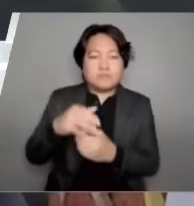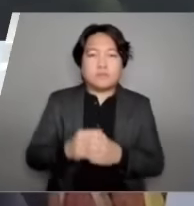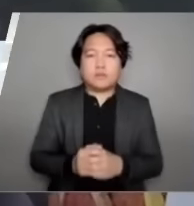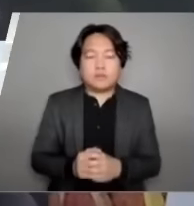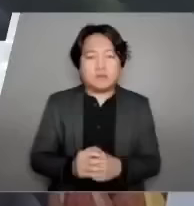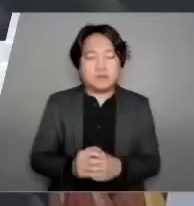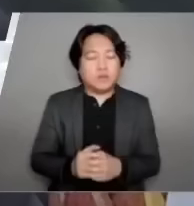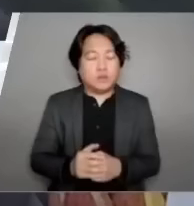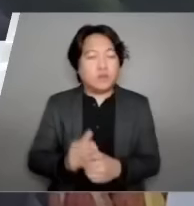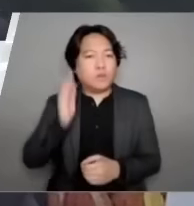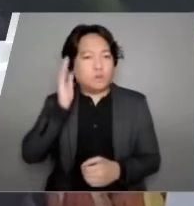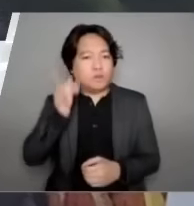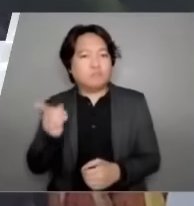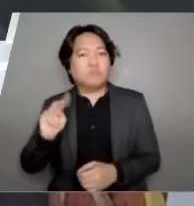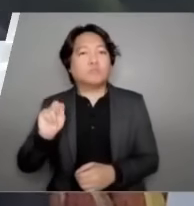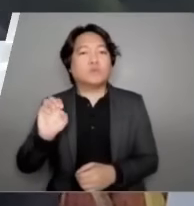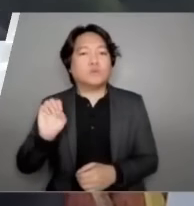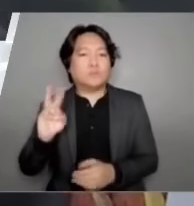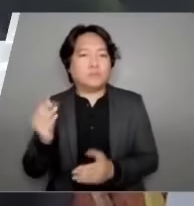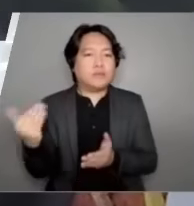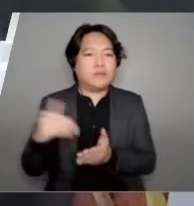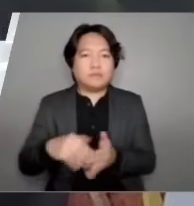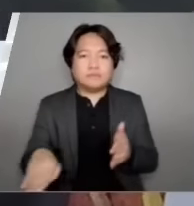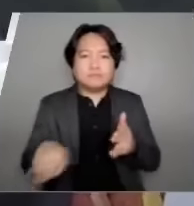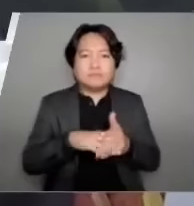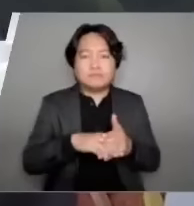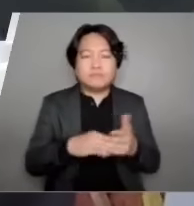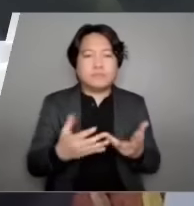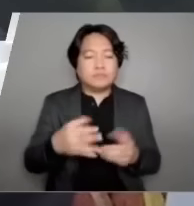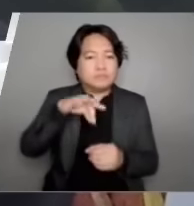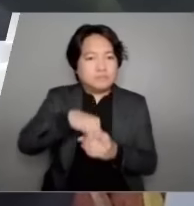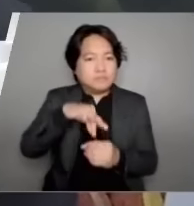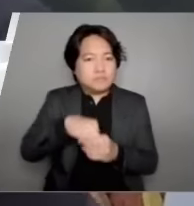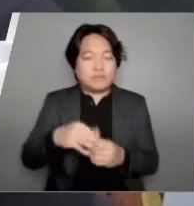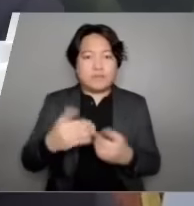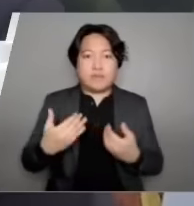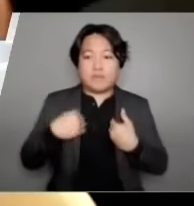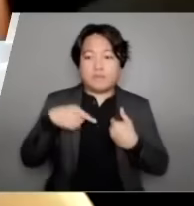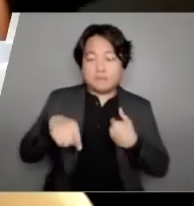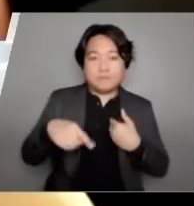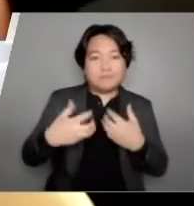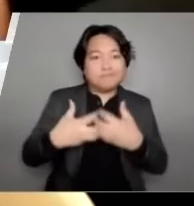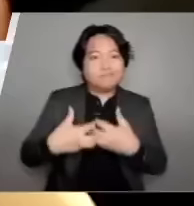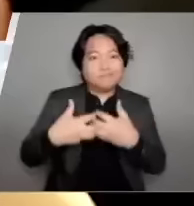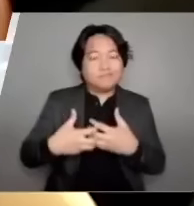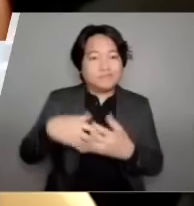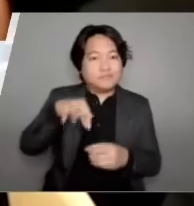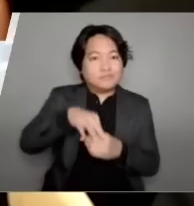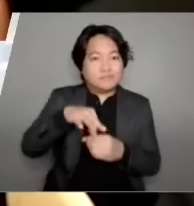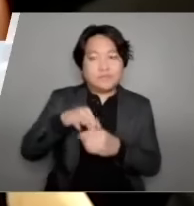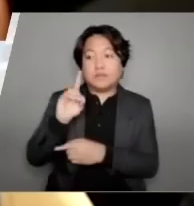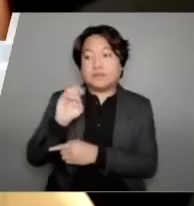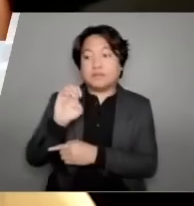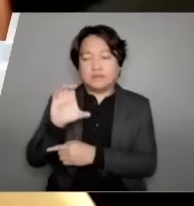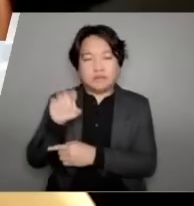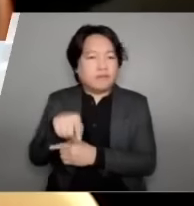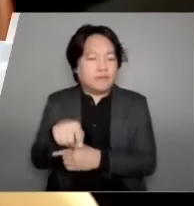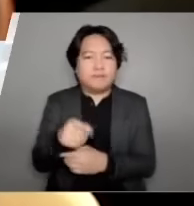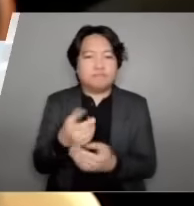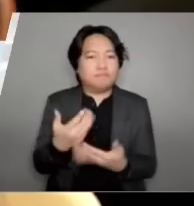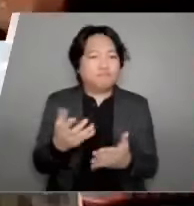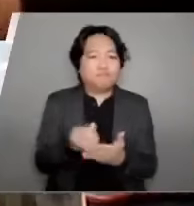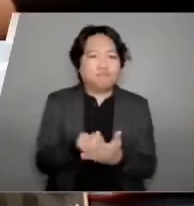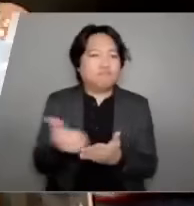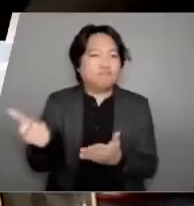ang imprenta po natin ng balota at ng configuration ng makina, mag-start tayo December, malinis na. Hindi rin daw magagamit kay Guo